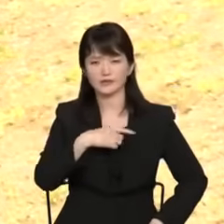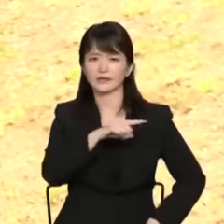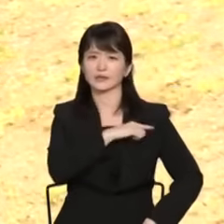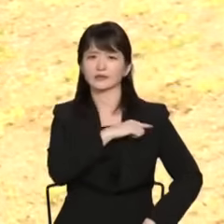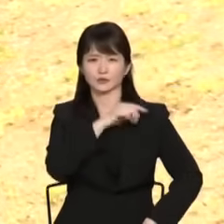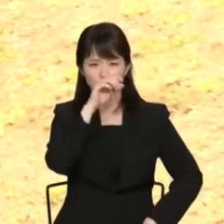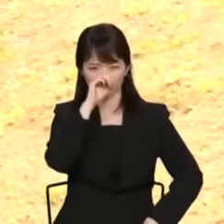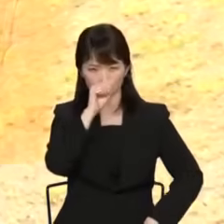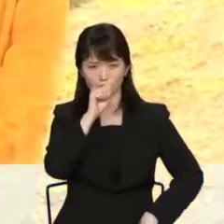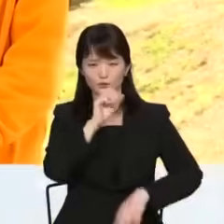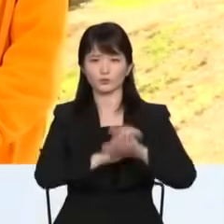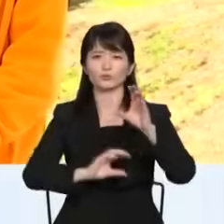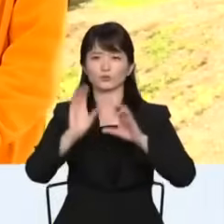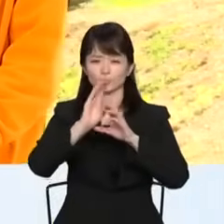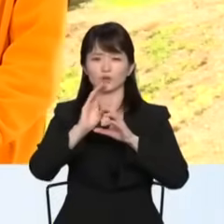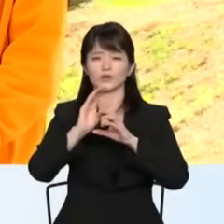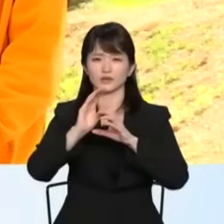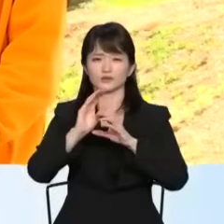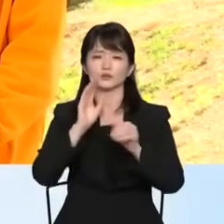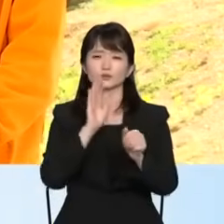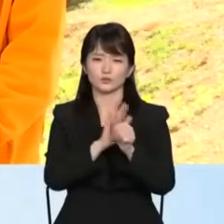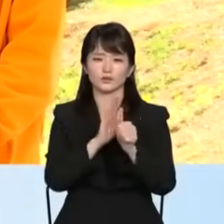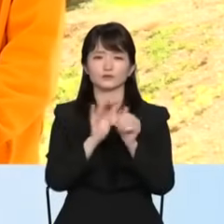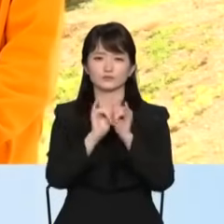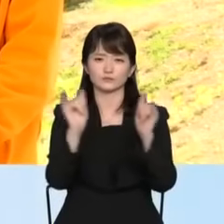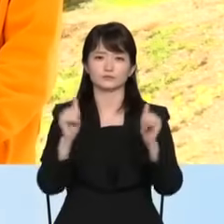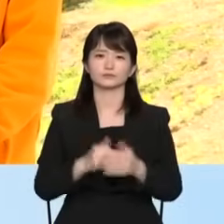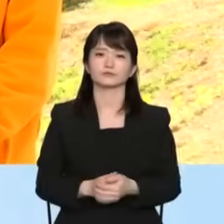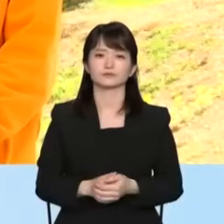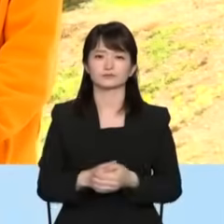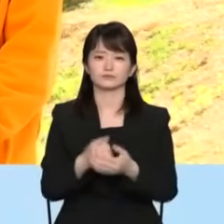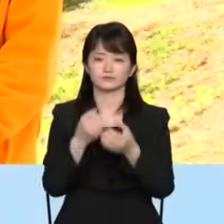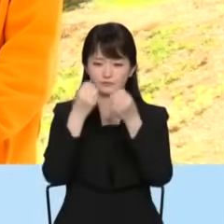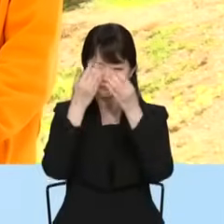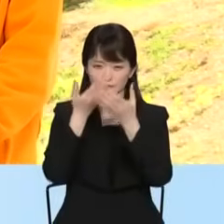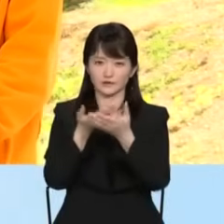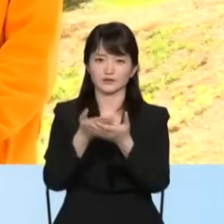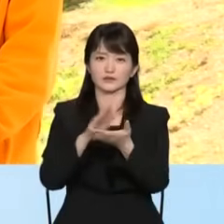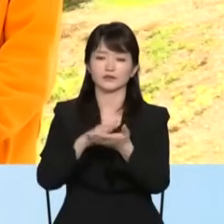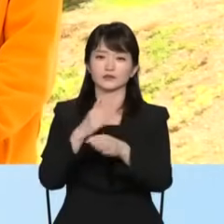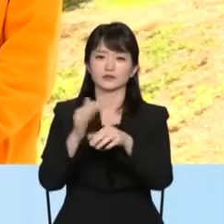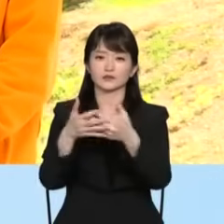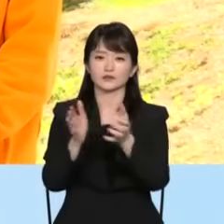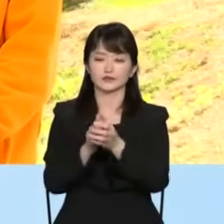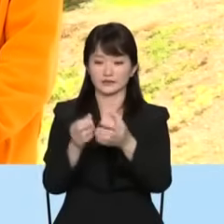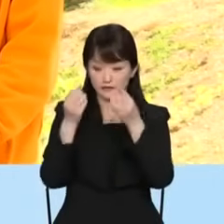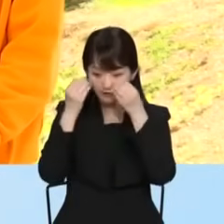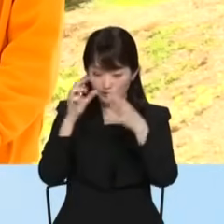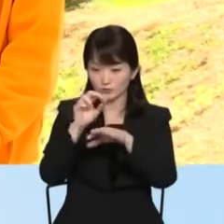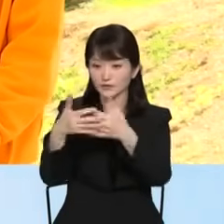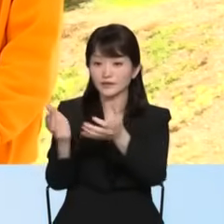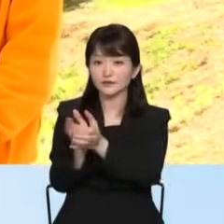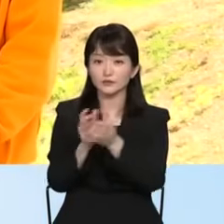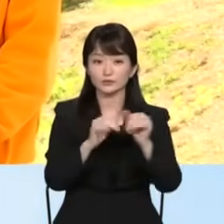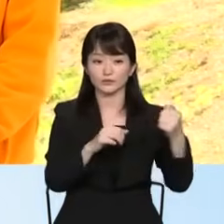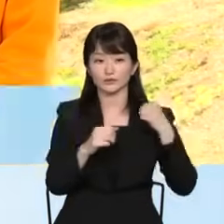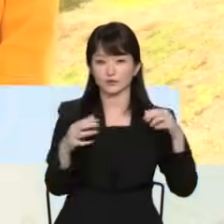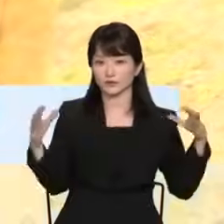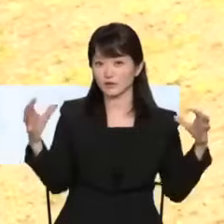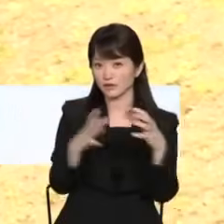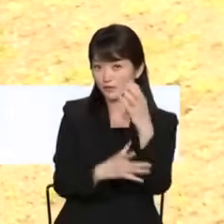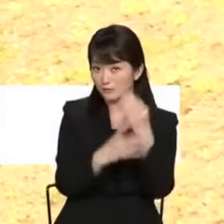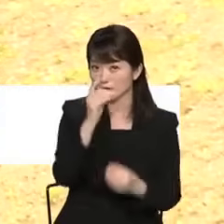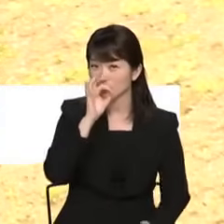있는 분들입니다. 네. 네. 개혁신당은 선명한 야당이라고 말씀하고 계신데 국민의힘과 합당 가능성은 그러면 전혀 없다고 보면